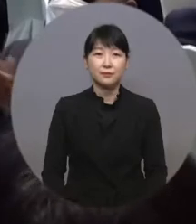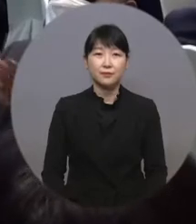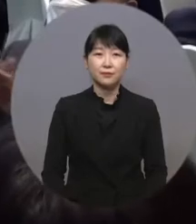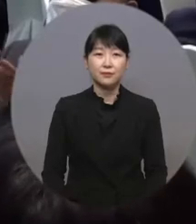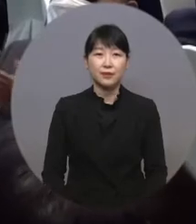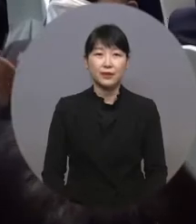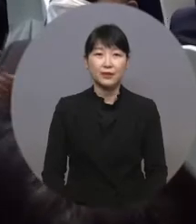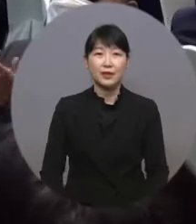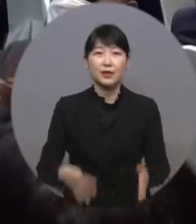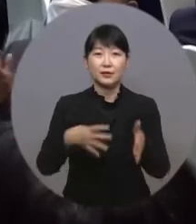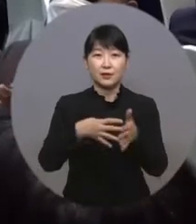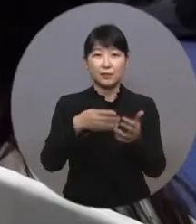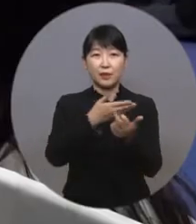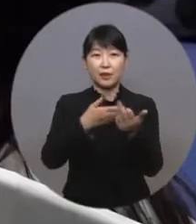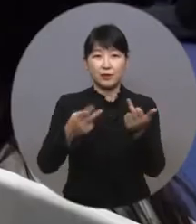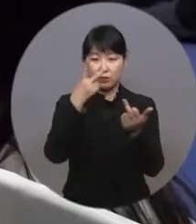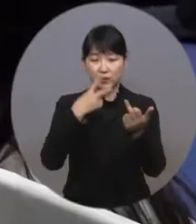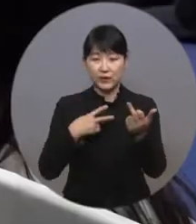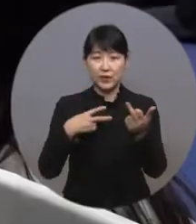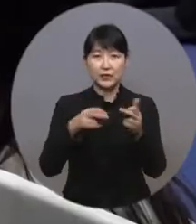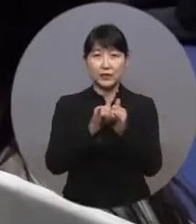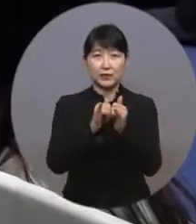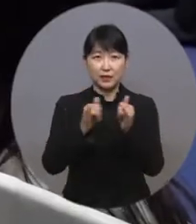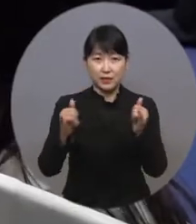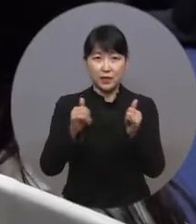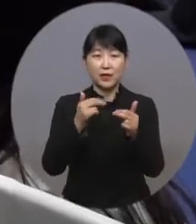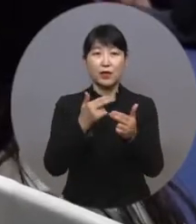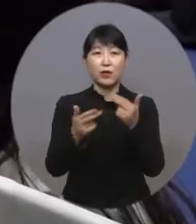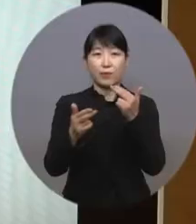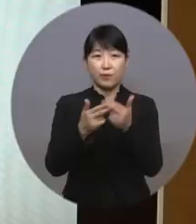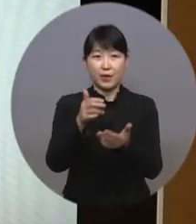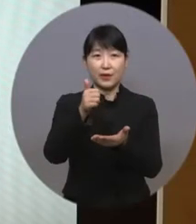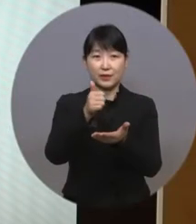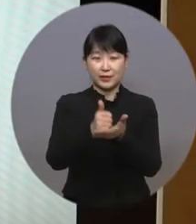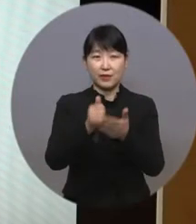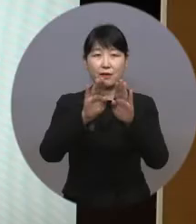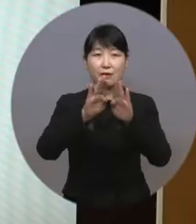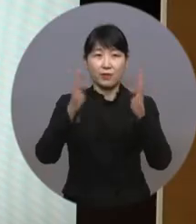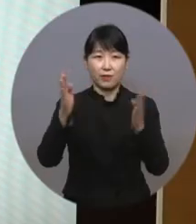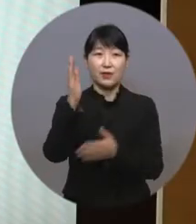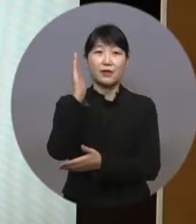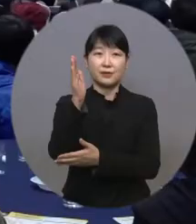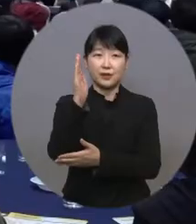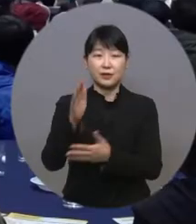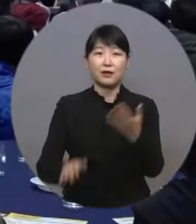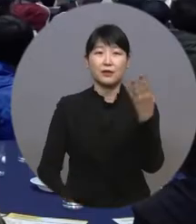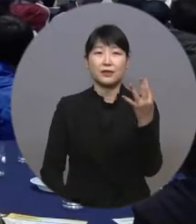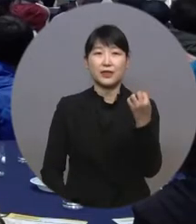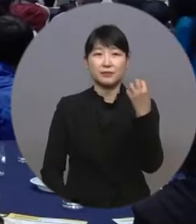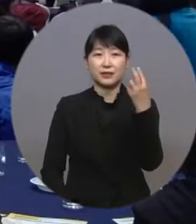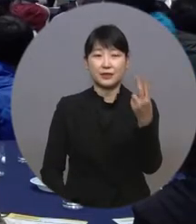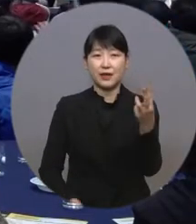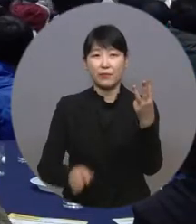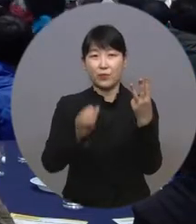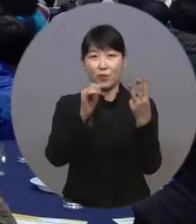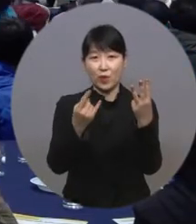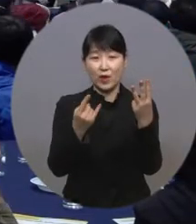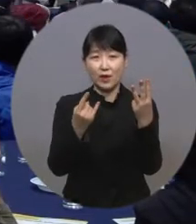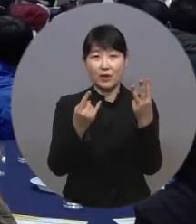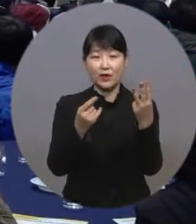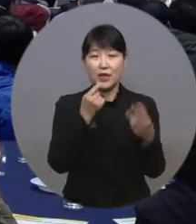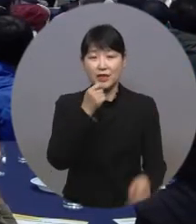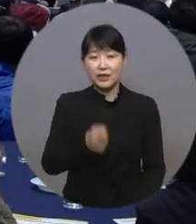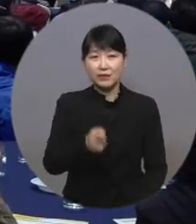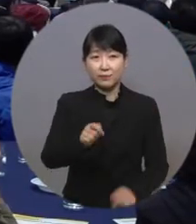단상에서 사단법인 강원도 시각장애인연합회 원주 지회장의 개회사로 제43회 흰 지팡이 날 기념 강원도 시각장애